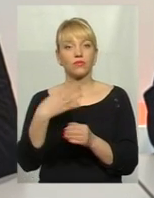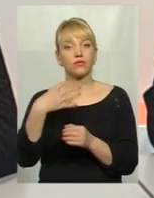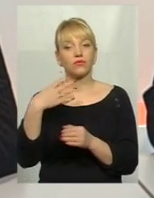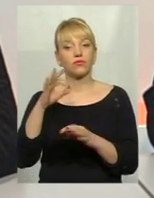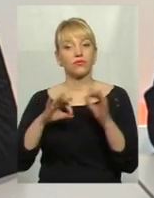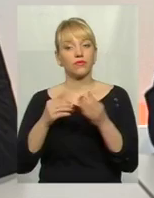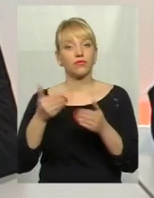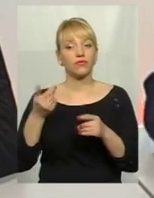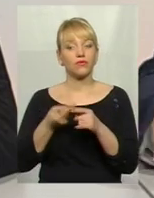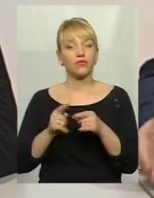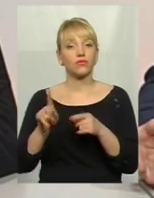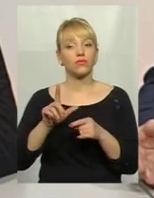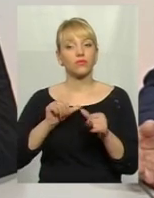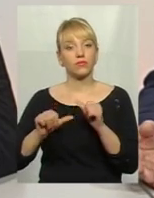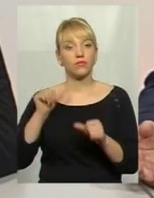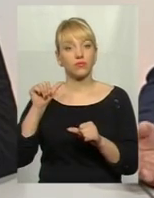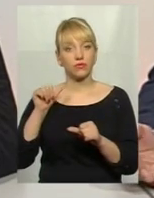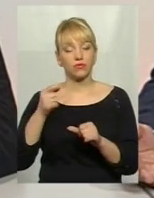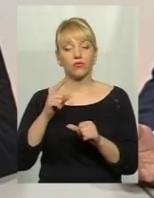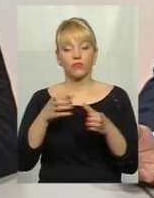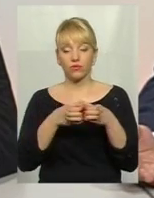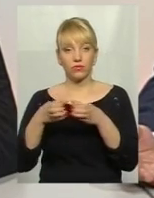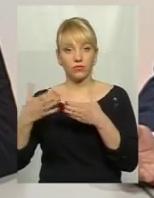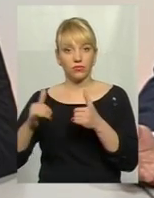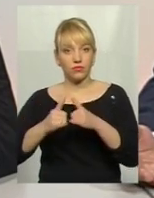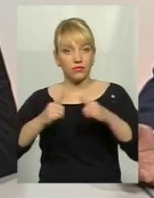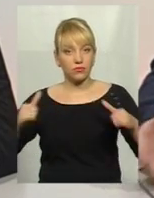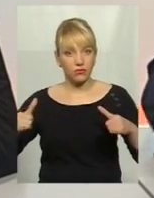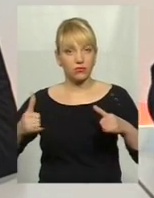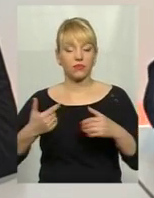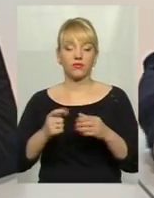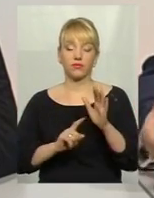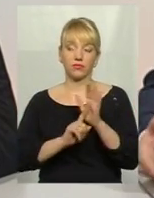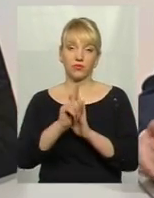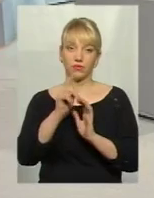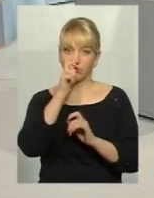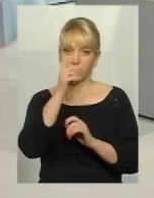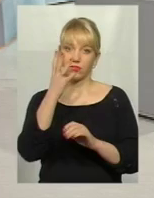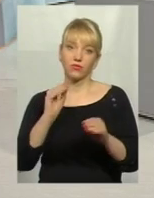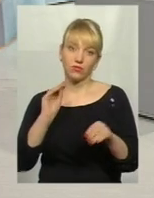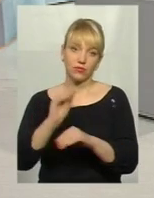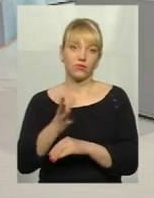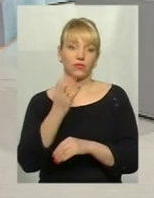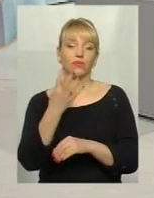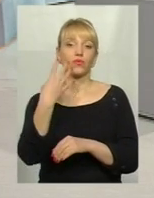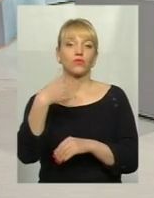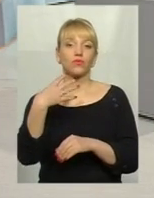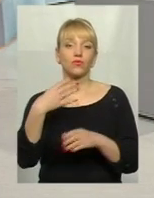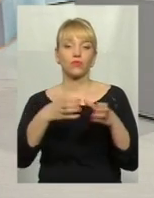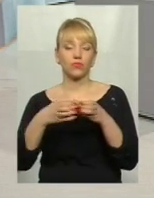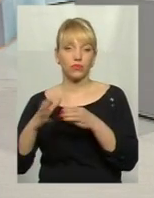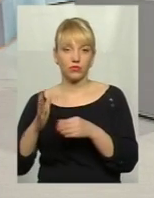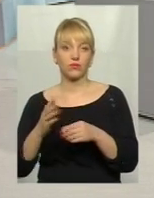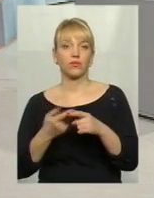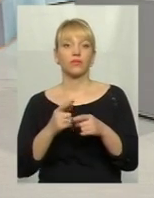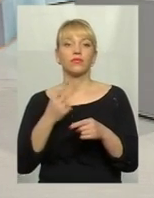40% від того, що було в минулому, адже громад стало більше. І ви знаєте, що на початок квітня ще на 40 громад стане більше в Україні, бо ЦВК призначило